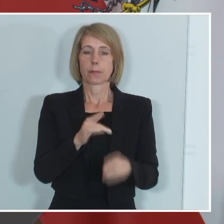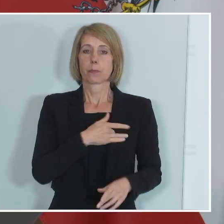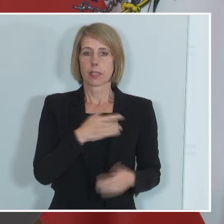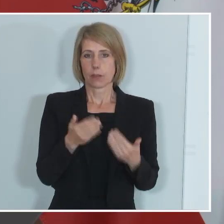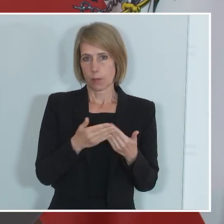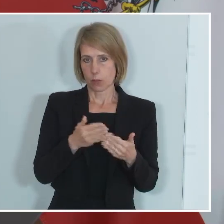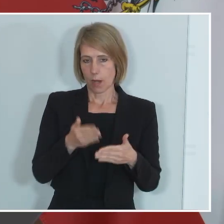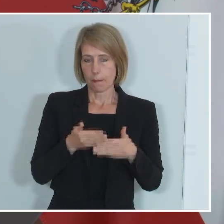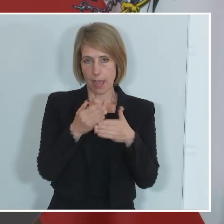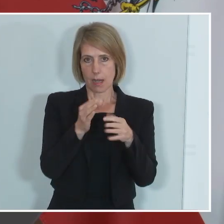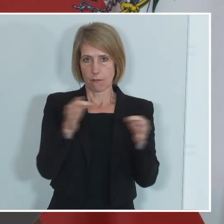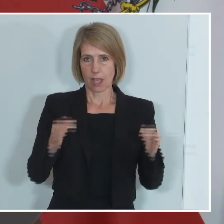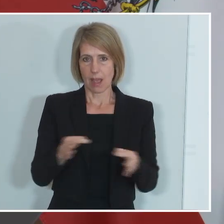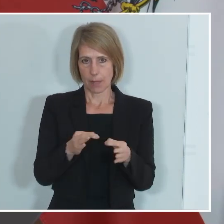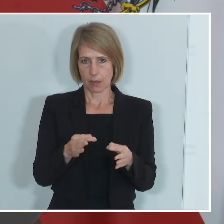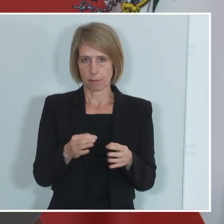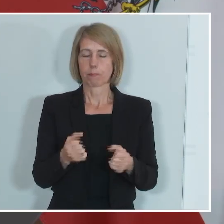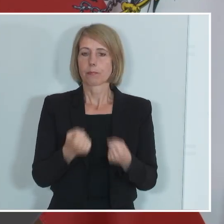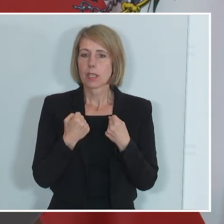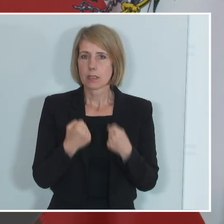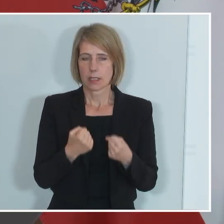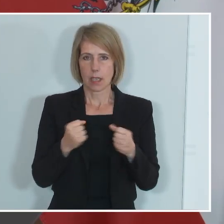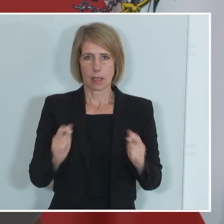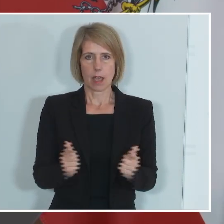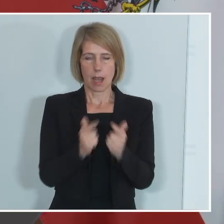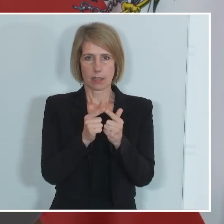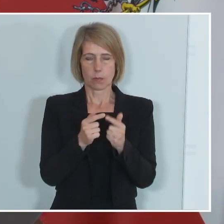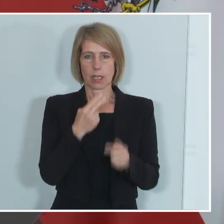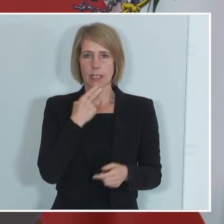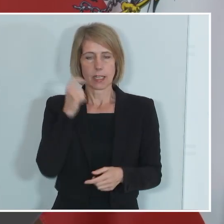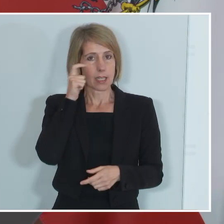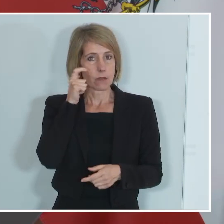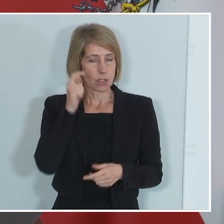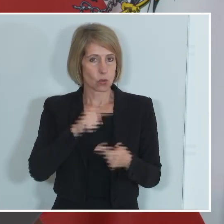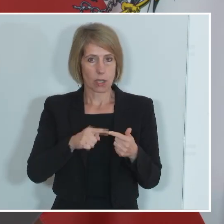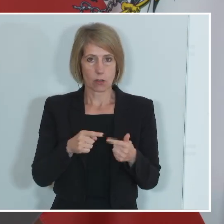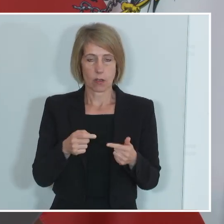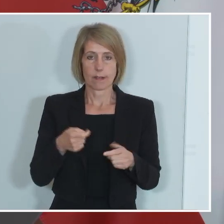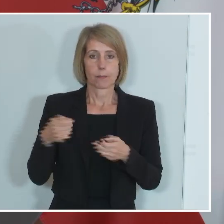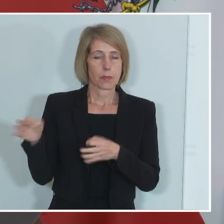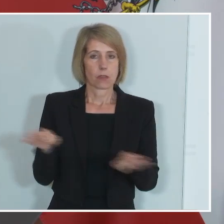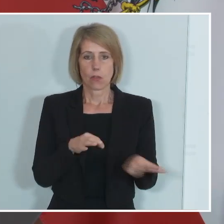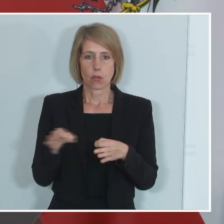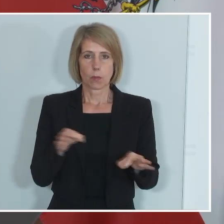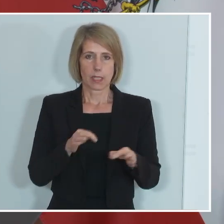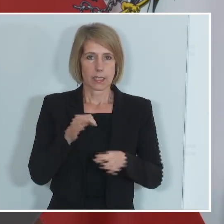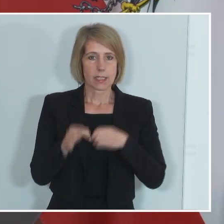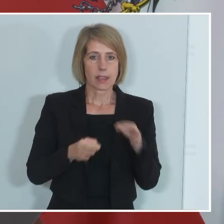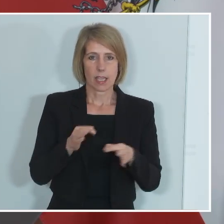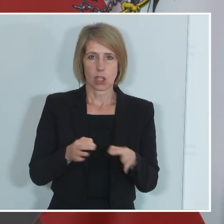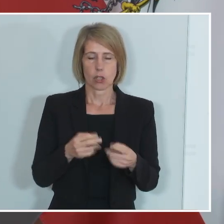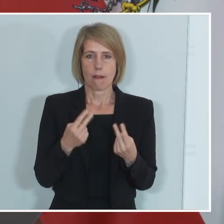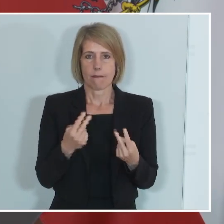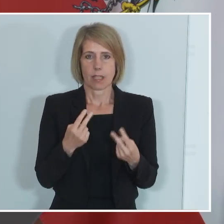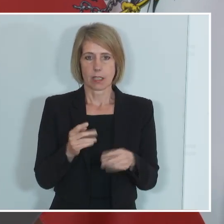den Beihilfenrahmen, die Sicherheit und die Leistbarkeit der Energieversorgung, die Verfügbarkeit strategischer, wichtiger und